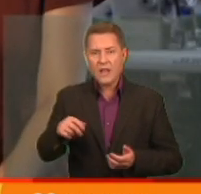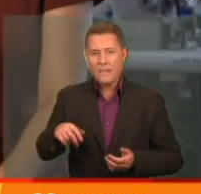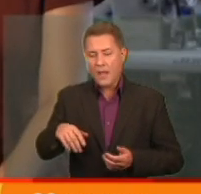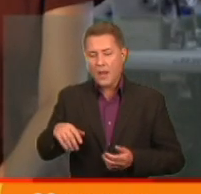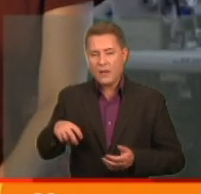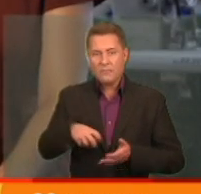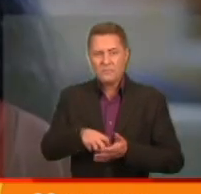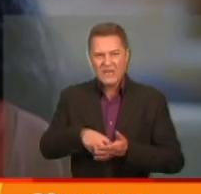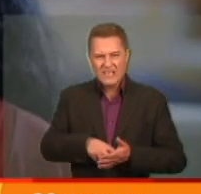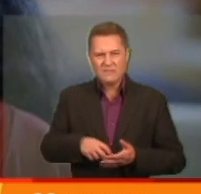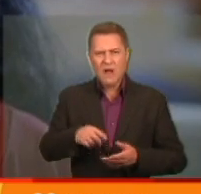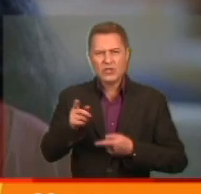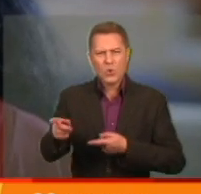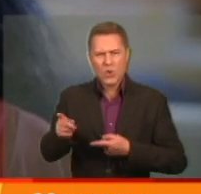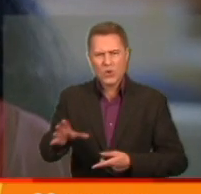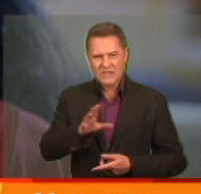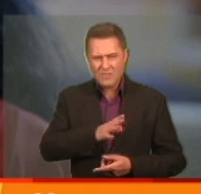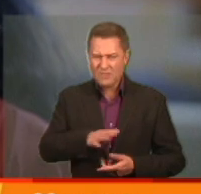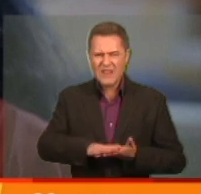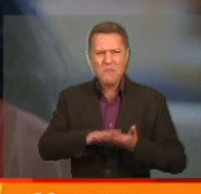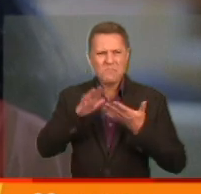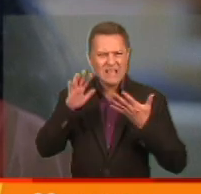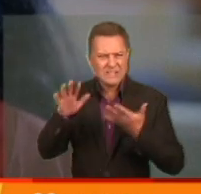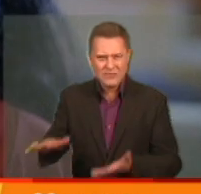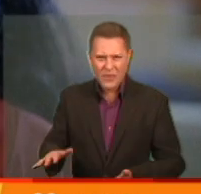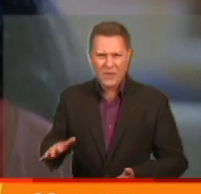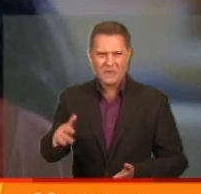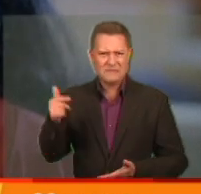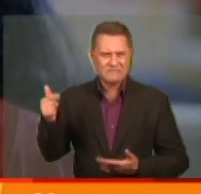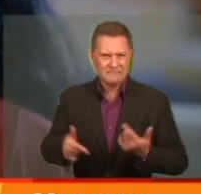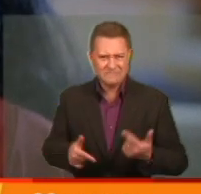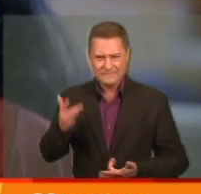з угрозами. Не позор, там, лучше, если